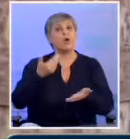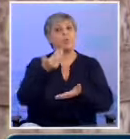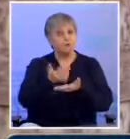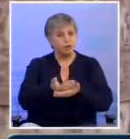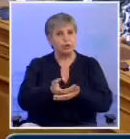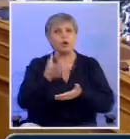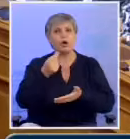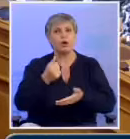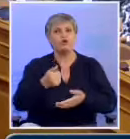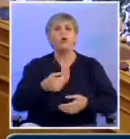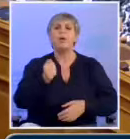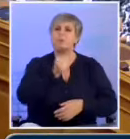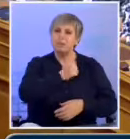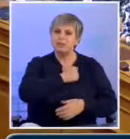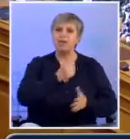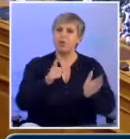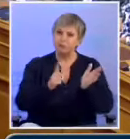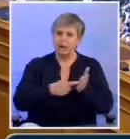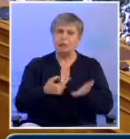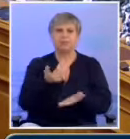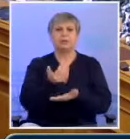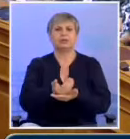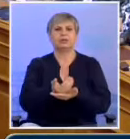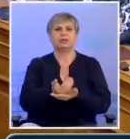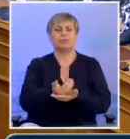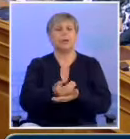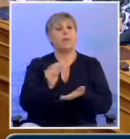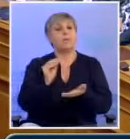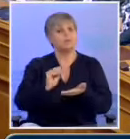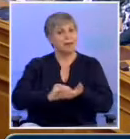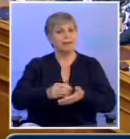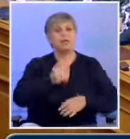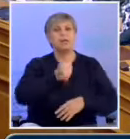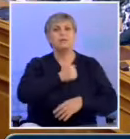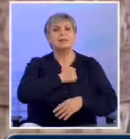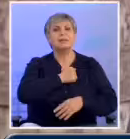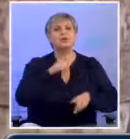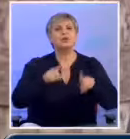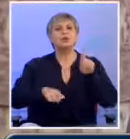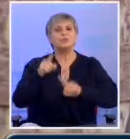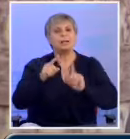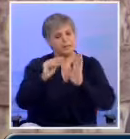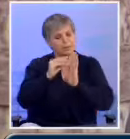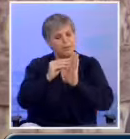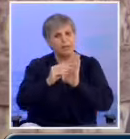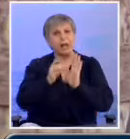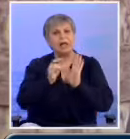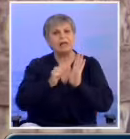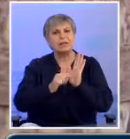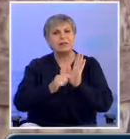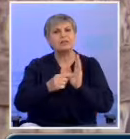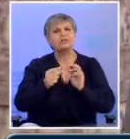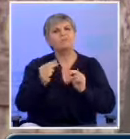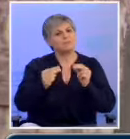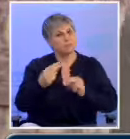εισαχθεί. Πιστεύω επίσης ότι κάποιες από τις ρυθμίσεις της πολιτικής δικονομίας είναι προβληματικές. Και αυτές είναι οι ρυθμίσεις